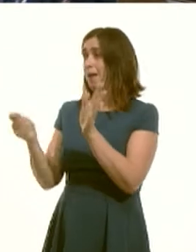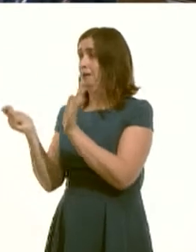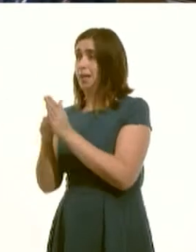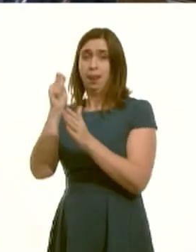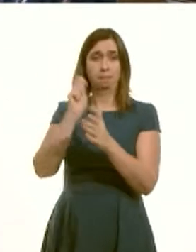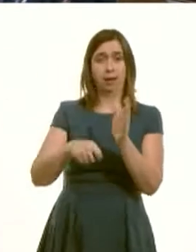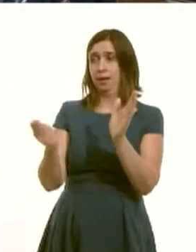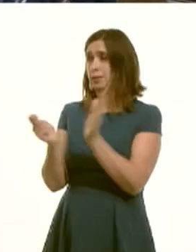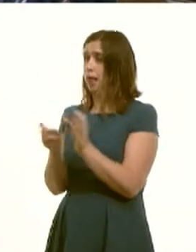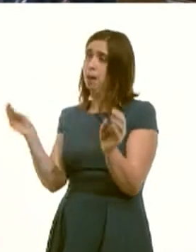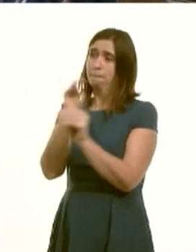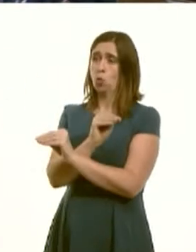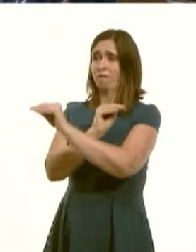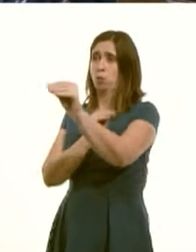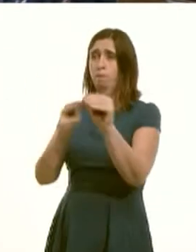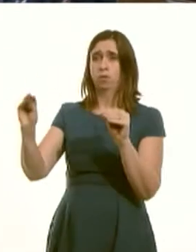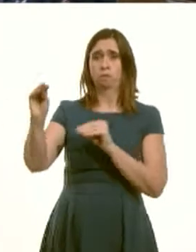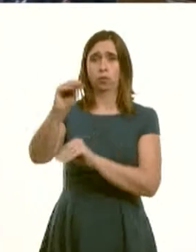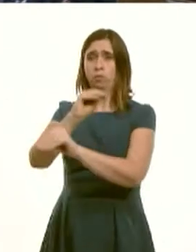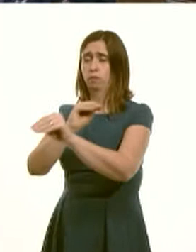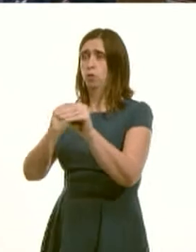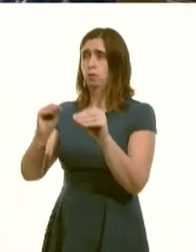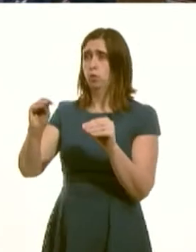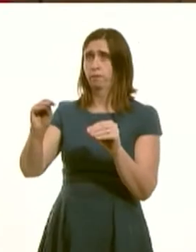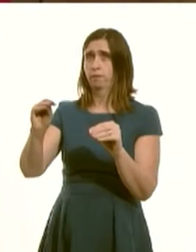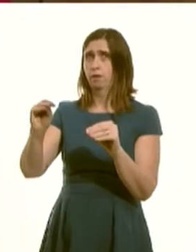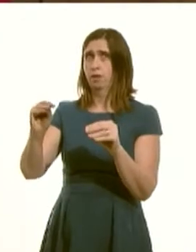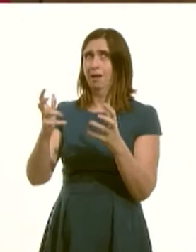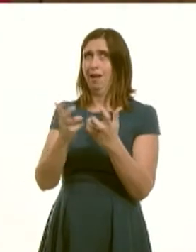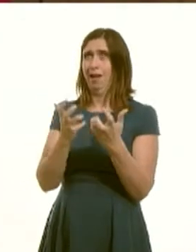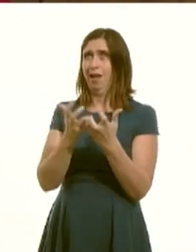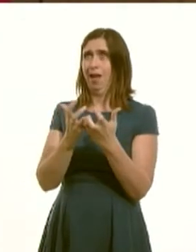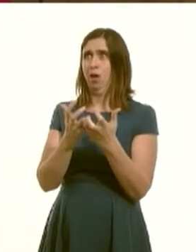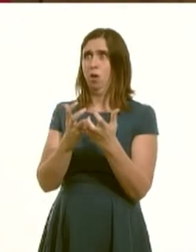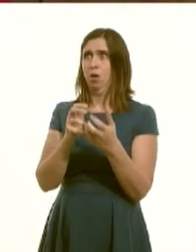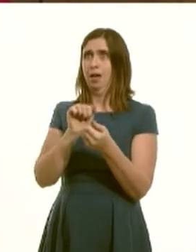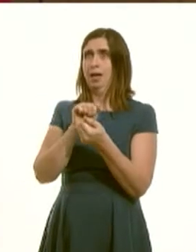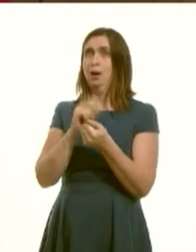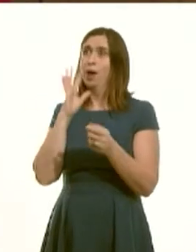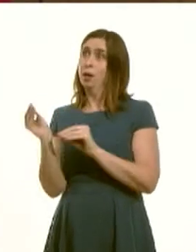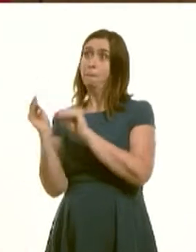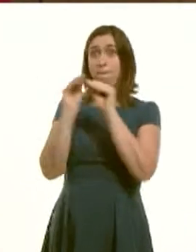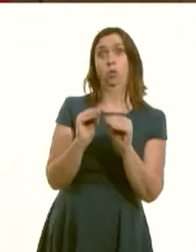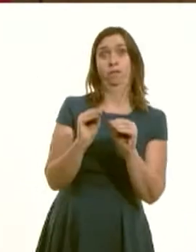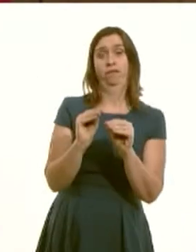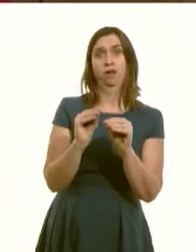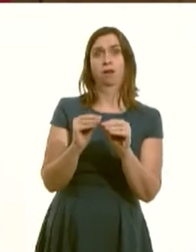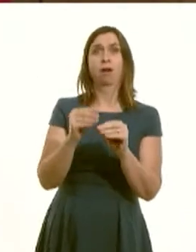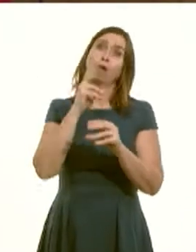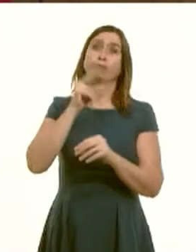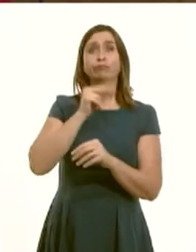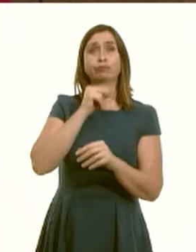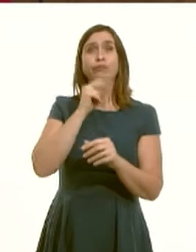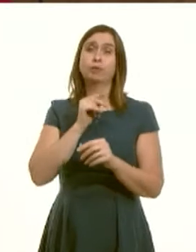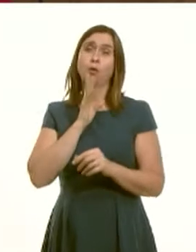sy'n cael ei ddefnyddio i drwchu yn yr iaith yn enwedig i plant nhw. Ni'n gwybod bod hwn wedi gweithio yng Ngwynedd. Gobeithio wrth gwrs